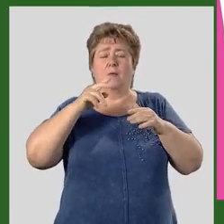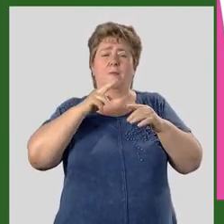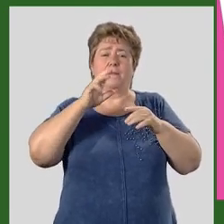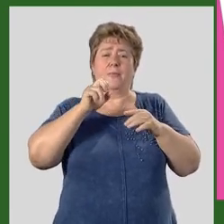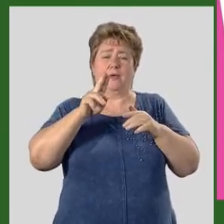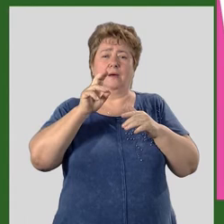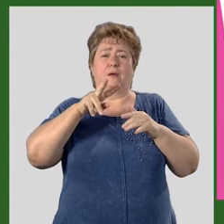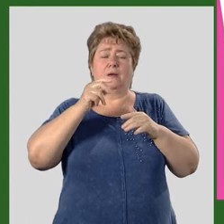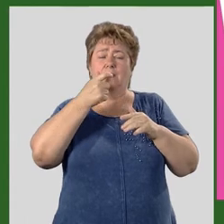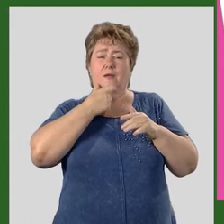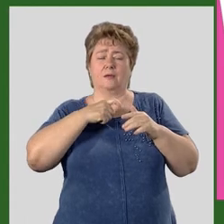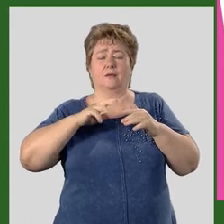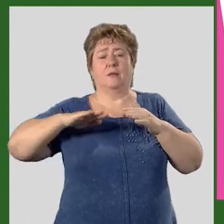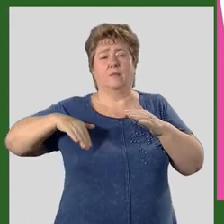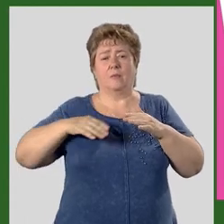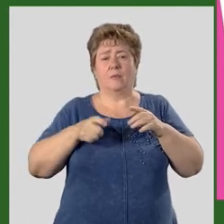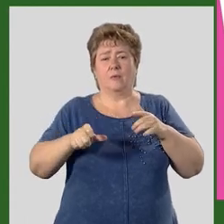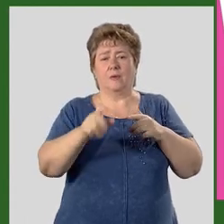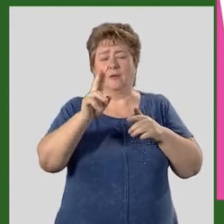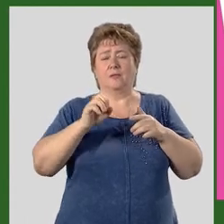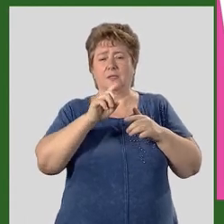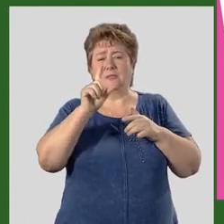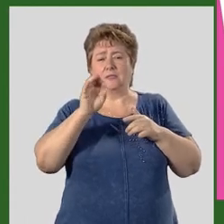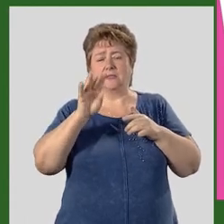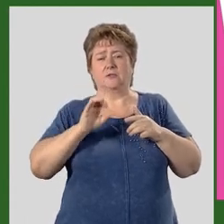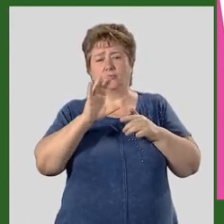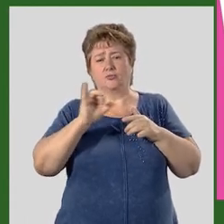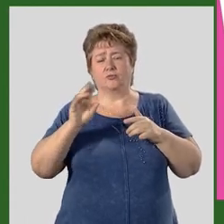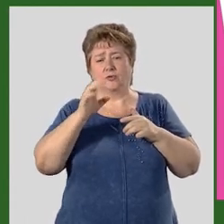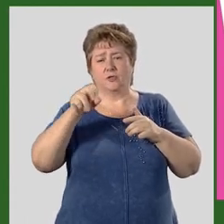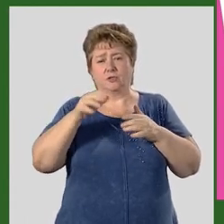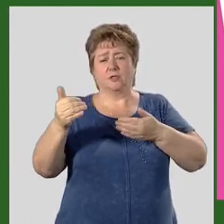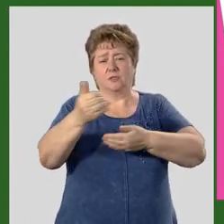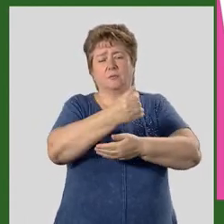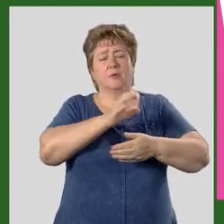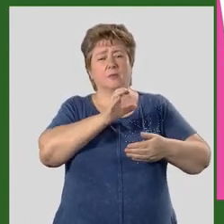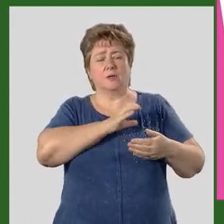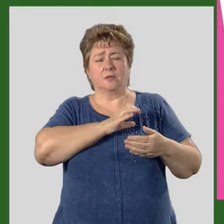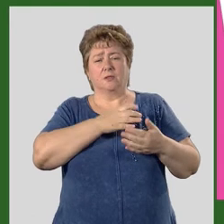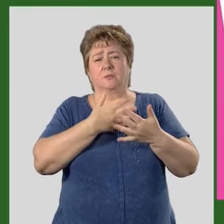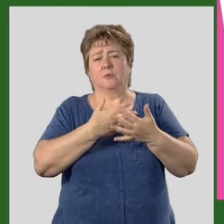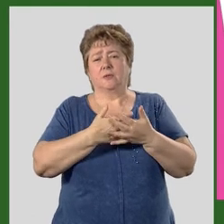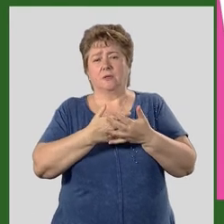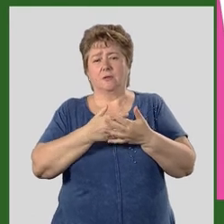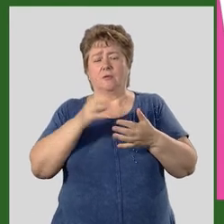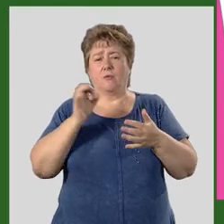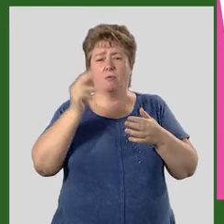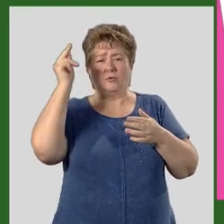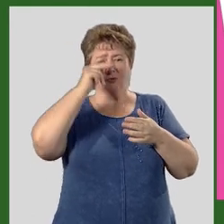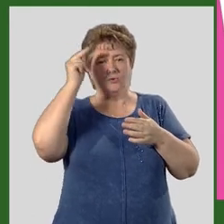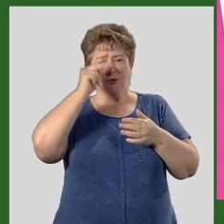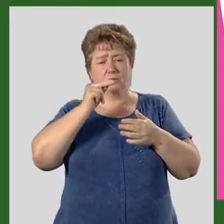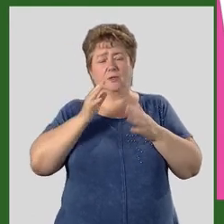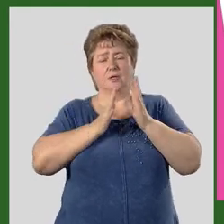Ленина. Далее название реки Кызылсу. Федченко собрал богатейшие материалы по